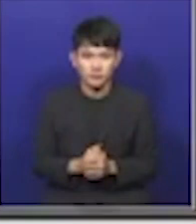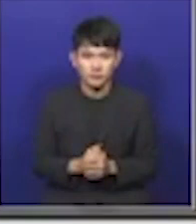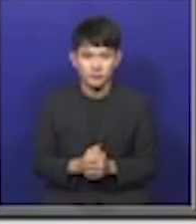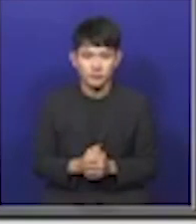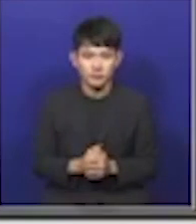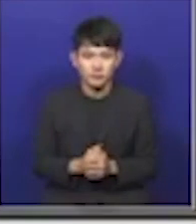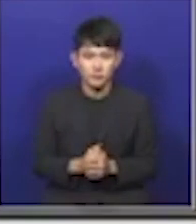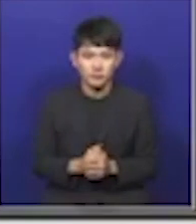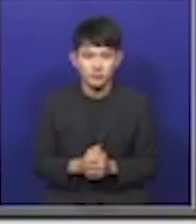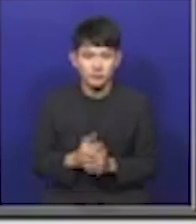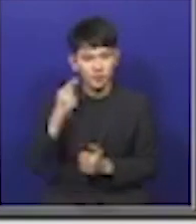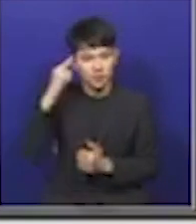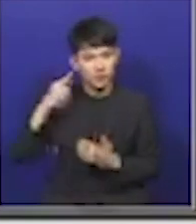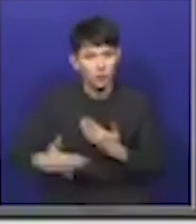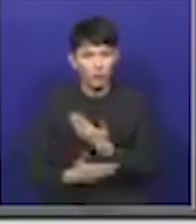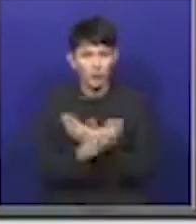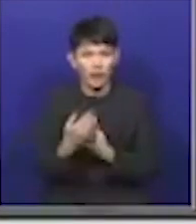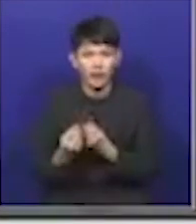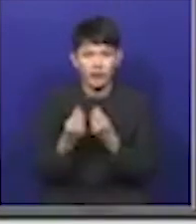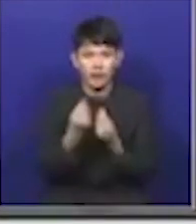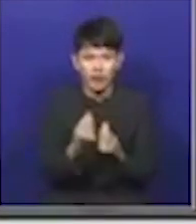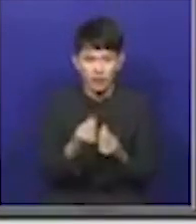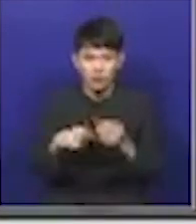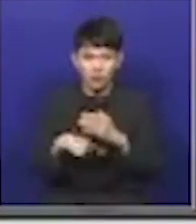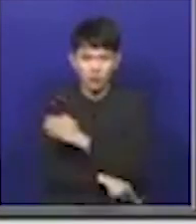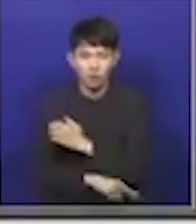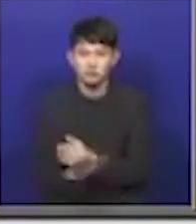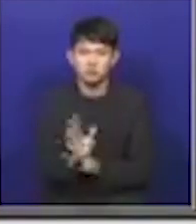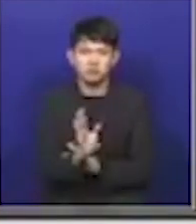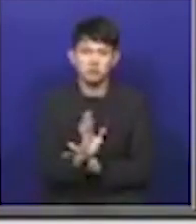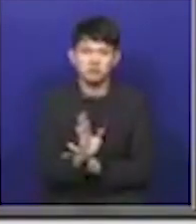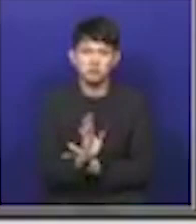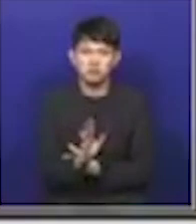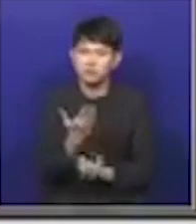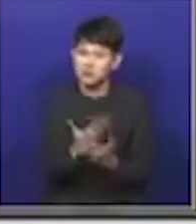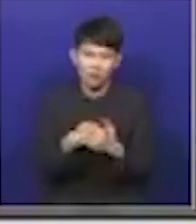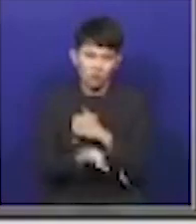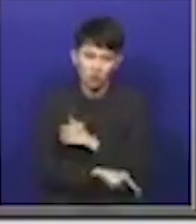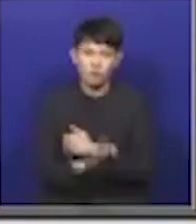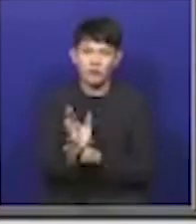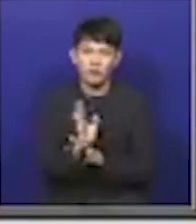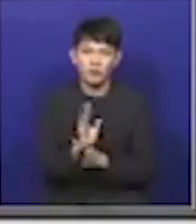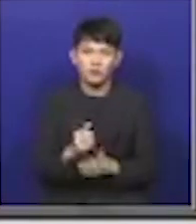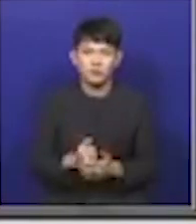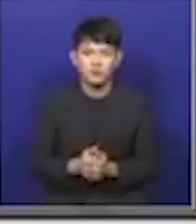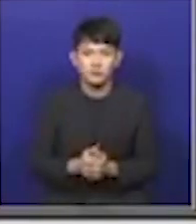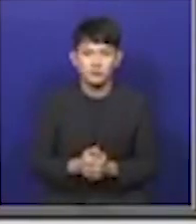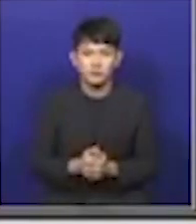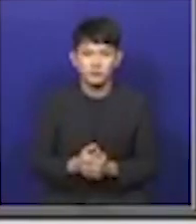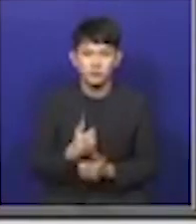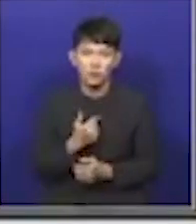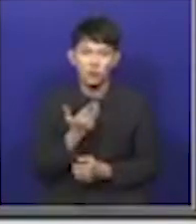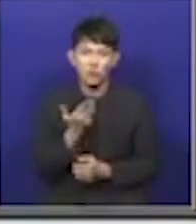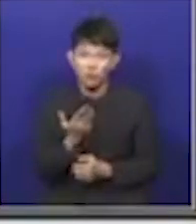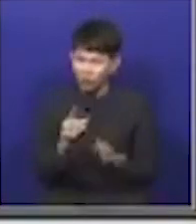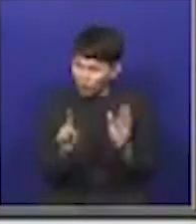จะไม่เปิดโอกาสให้เกิดการคอร์รัปชันฮะทุจริตคดโกงฮะผมขอสัก